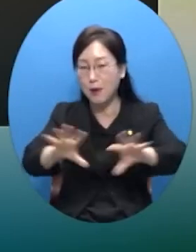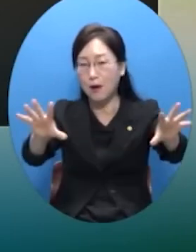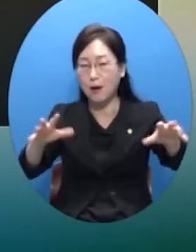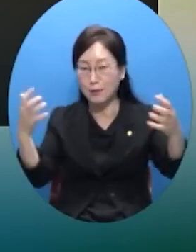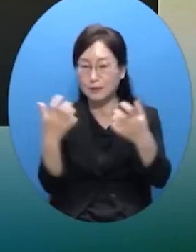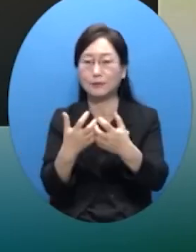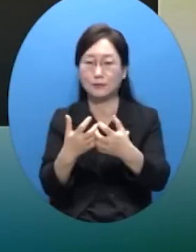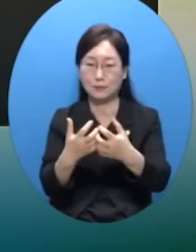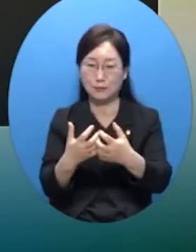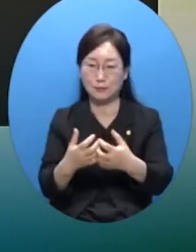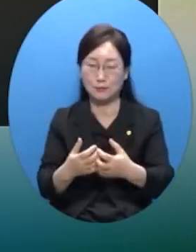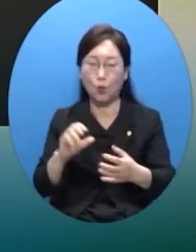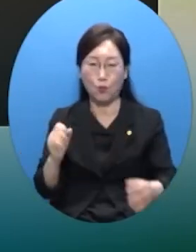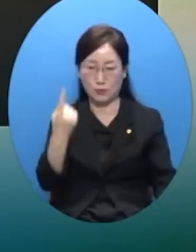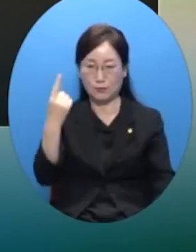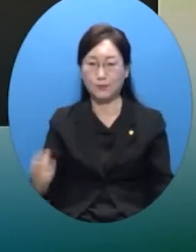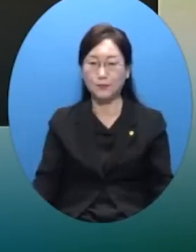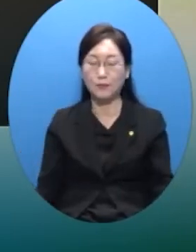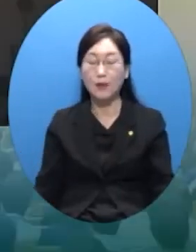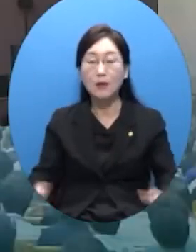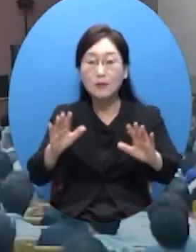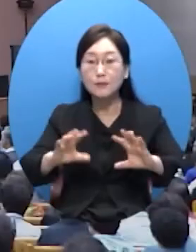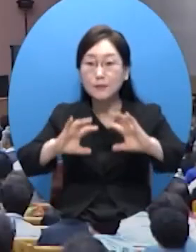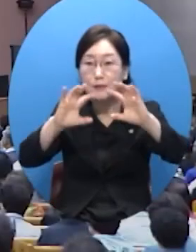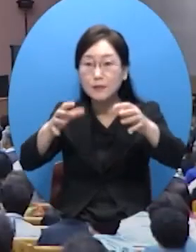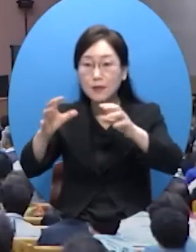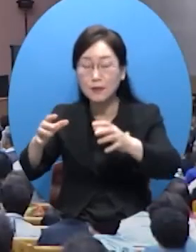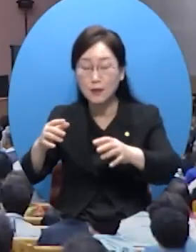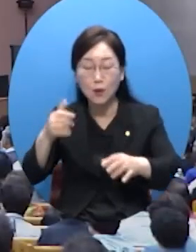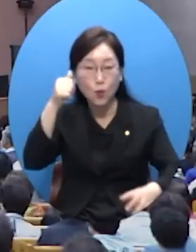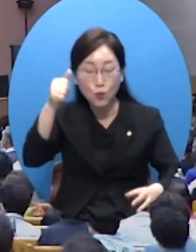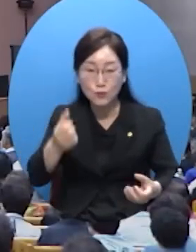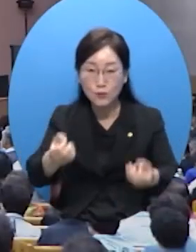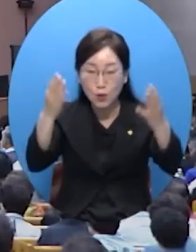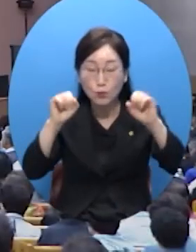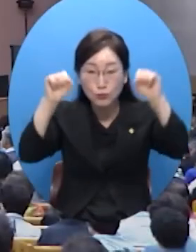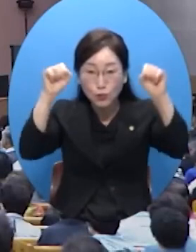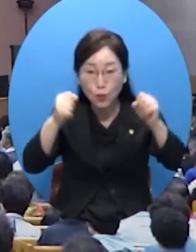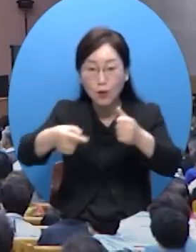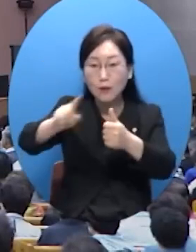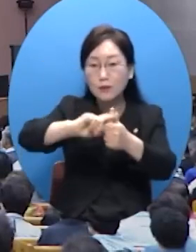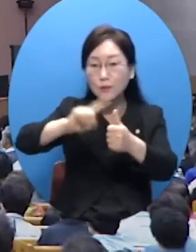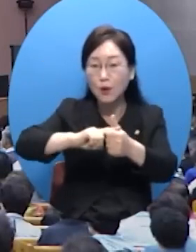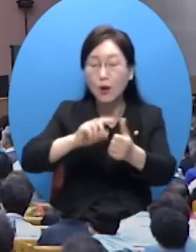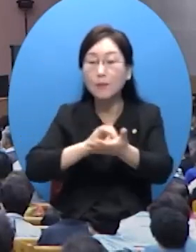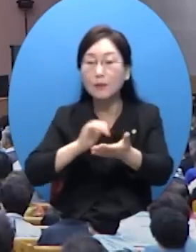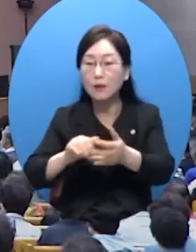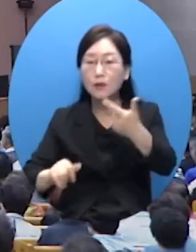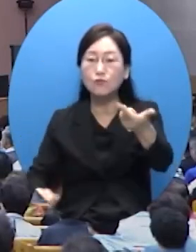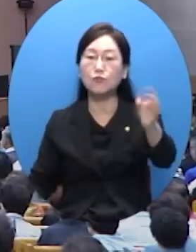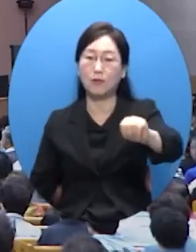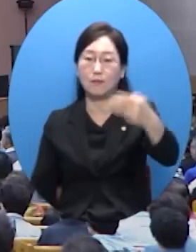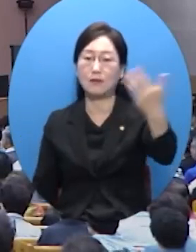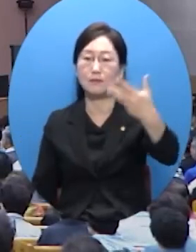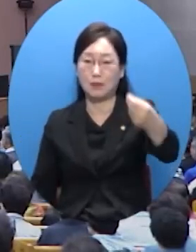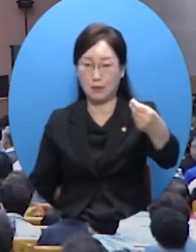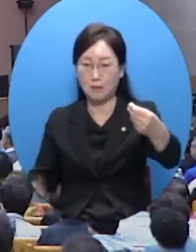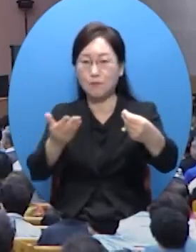것입니다. 지금 전 세계 오순절 운동에 참여한 숫자가 6억 8천만 명이